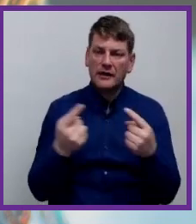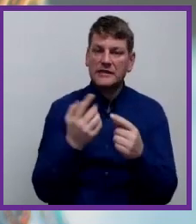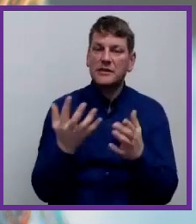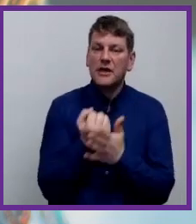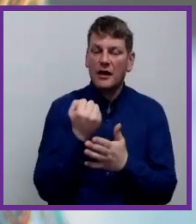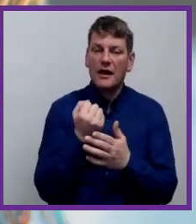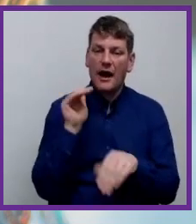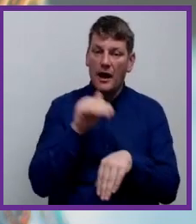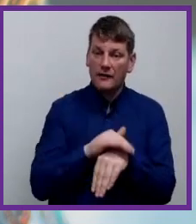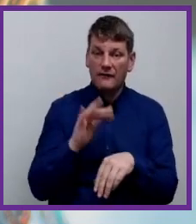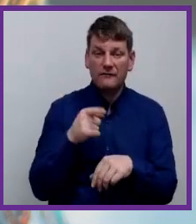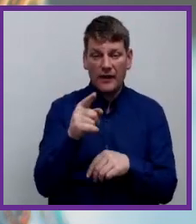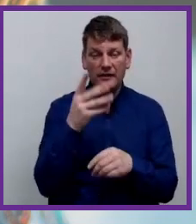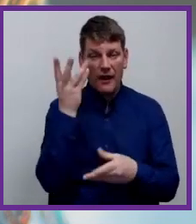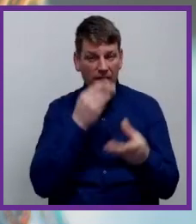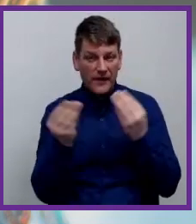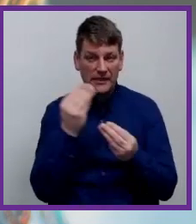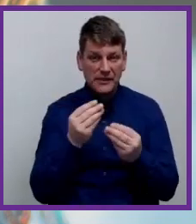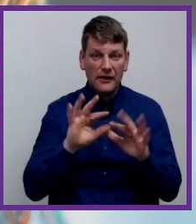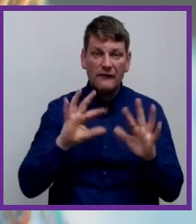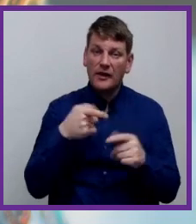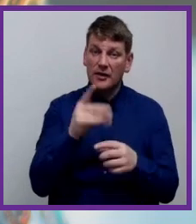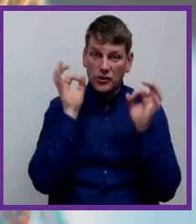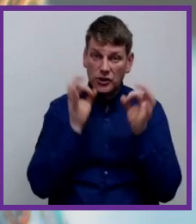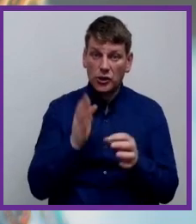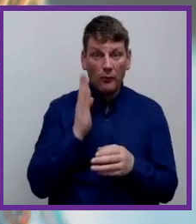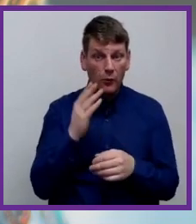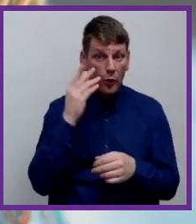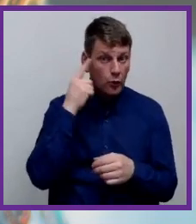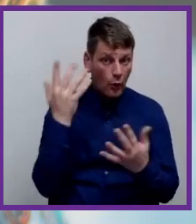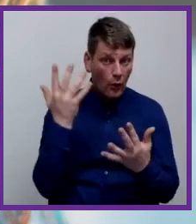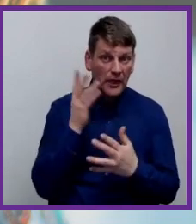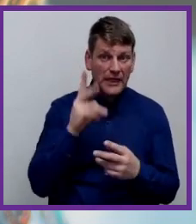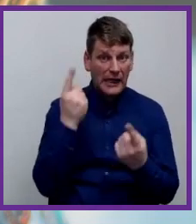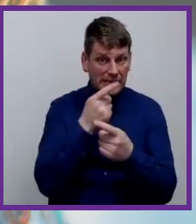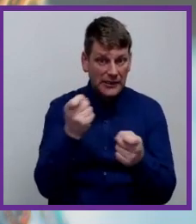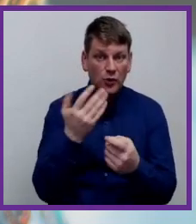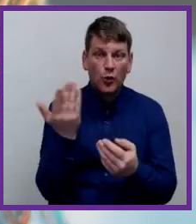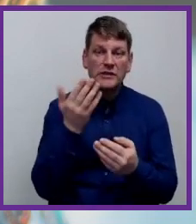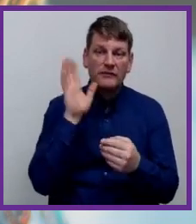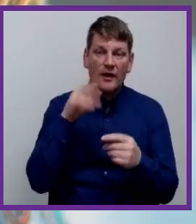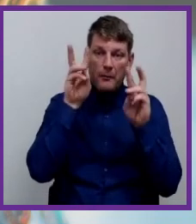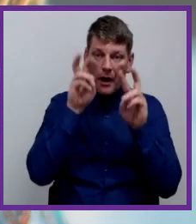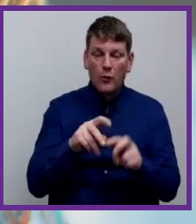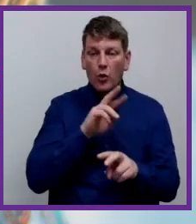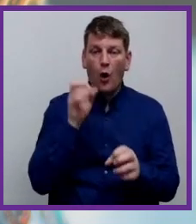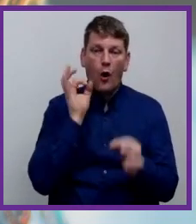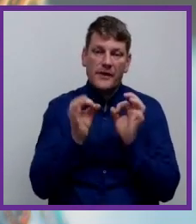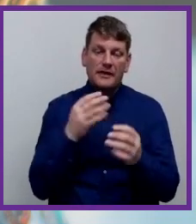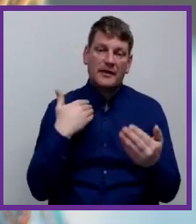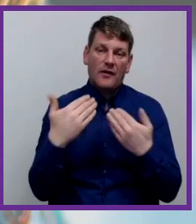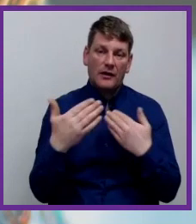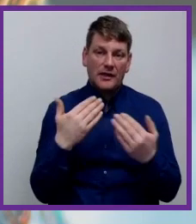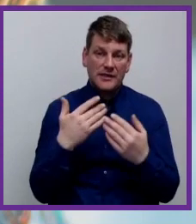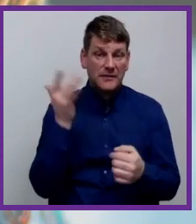realitāti. Vai tā ir fikcija? Vai tās tiešām būtu domātas kā ziņas, kuras var pārbaudīt no objektīvās patiesības